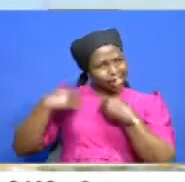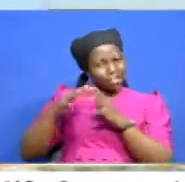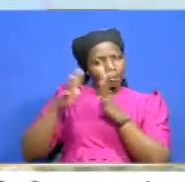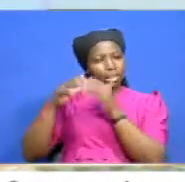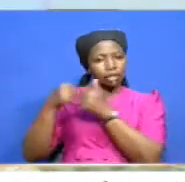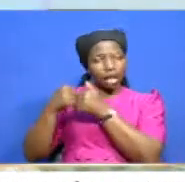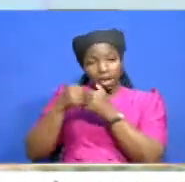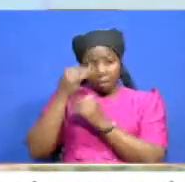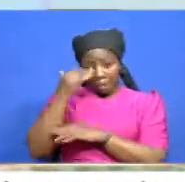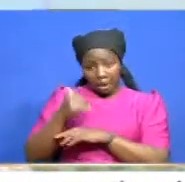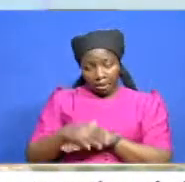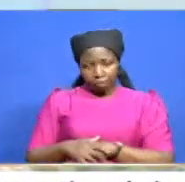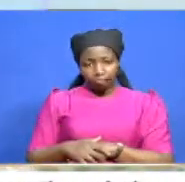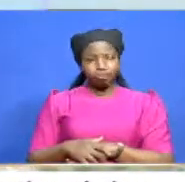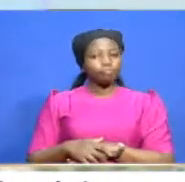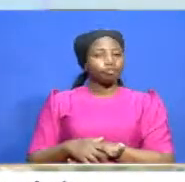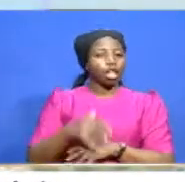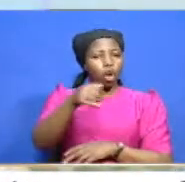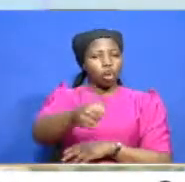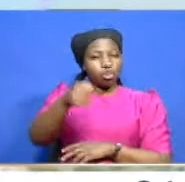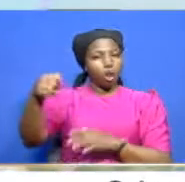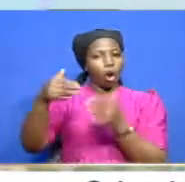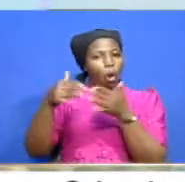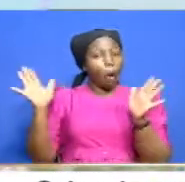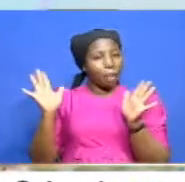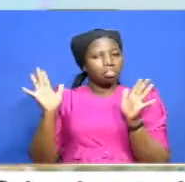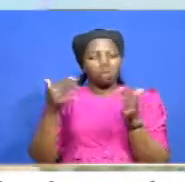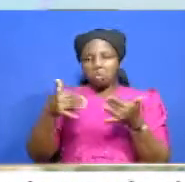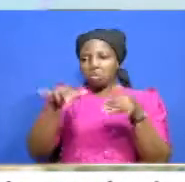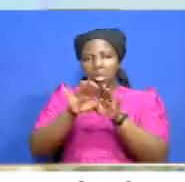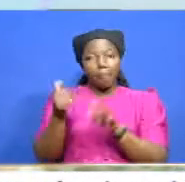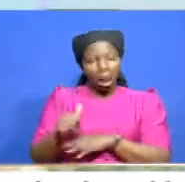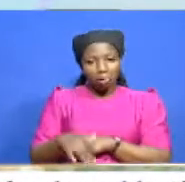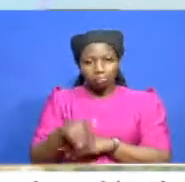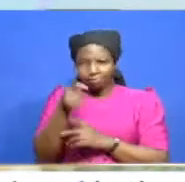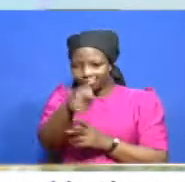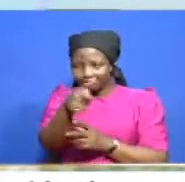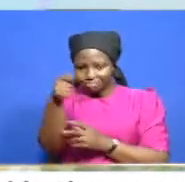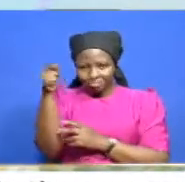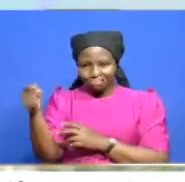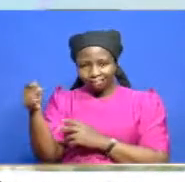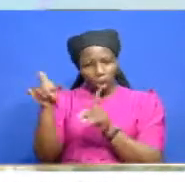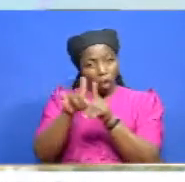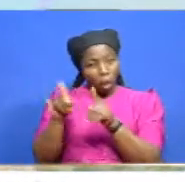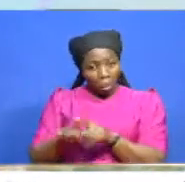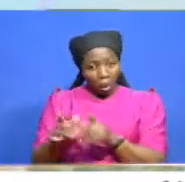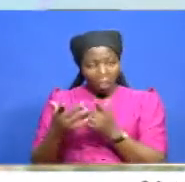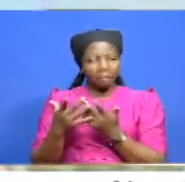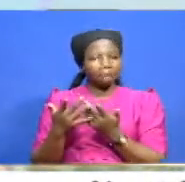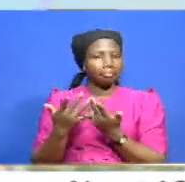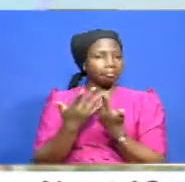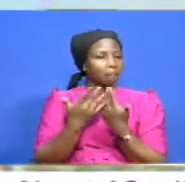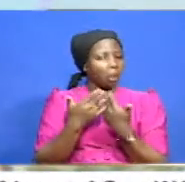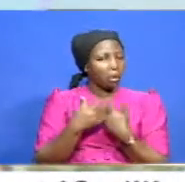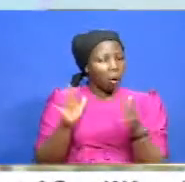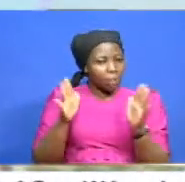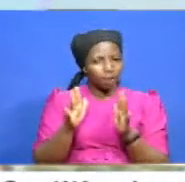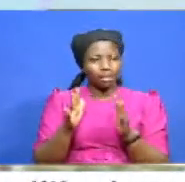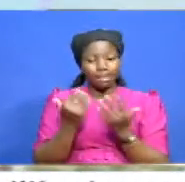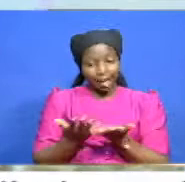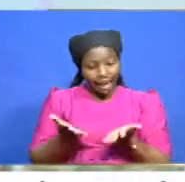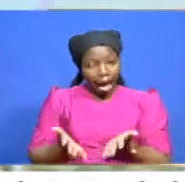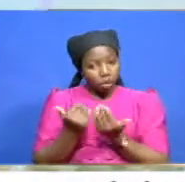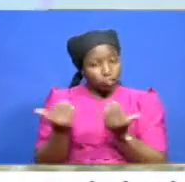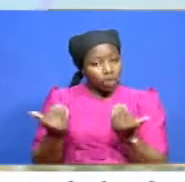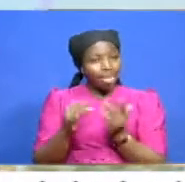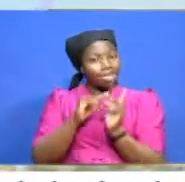sababu milango iko wazi, haikufungwa, madirisha yako wazi, ni watoto wamekuwa ni kama wamepata lodging zao za kuweza